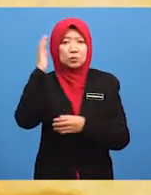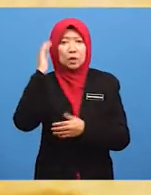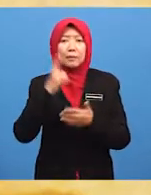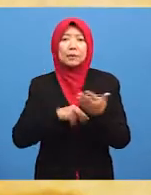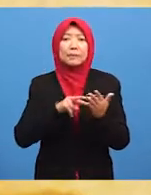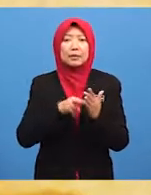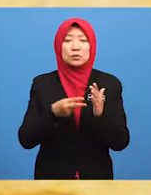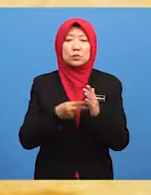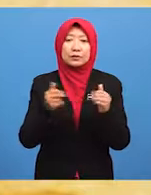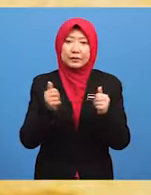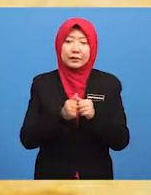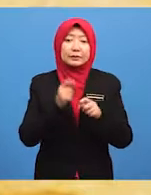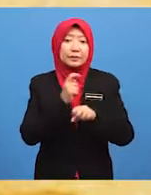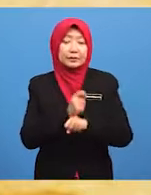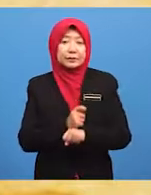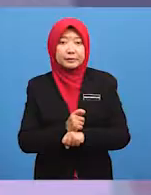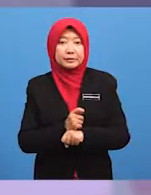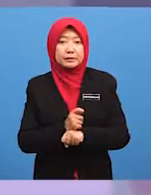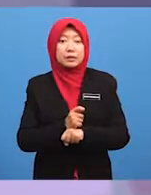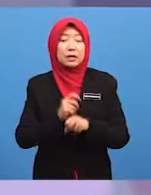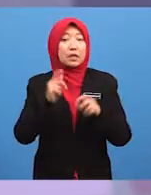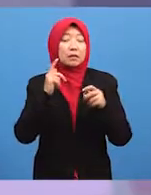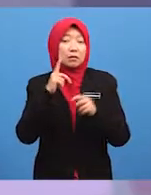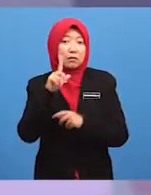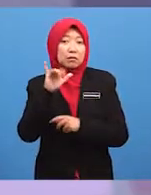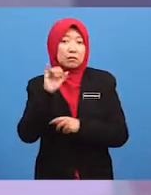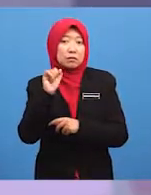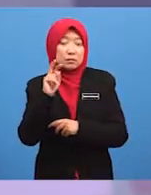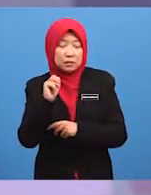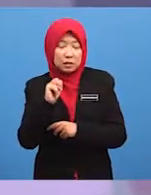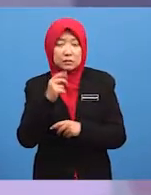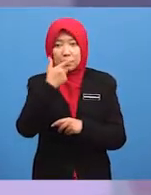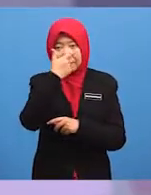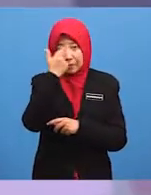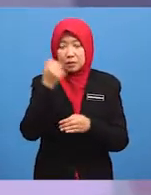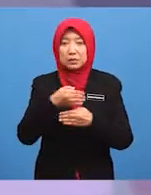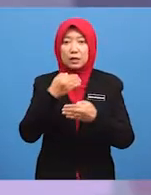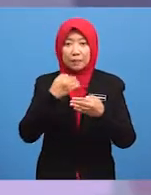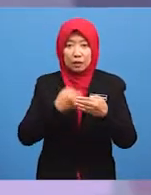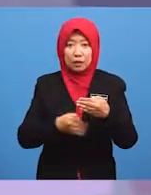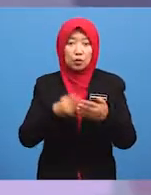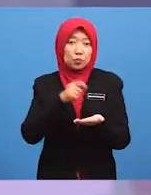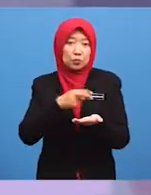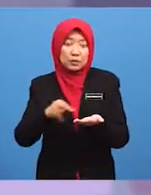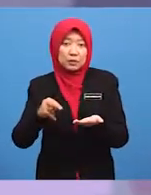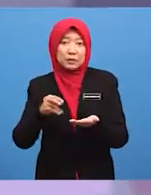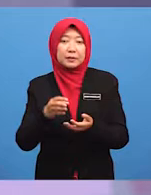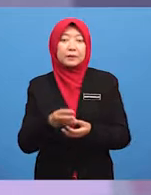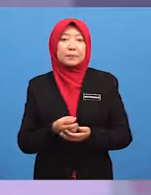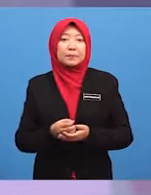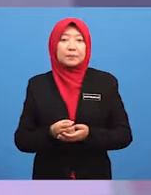yang dimaksudkan dengan tradisi lisan? Hal ini kerana sebelum sistem tulisan digunakan dengan